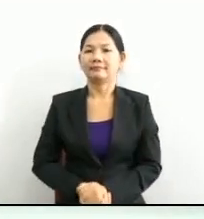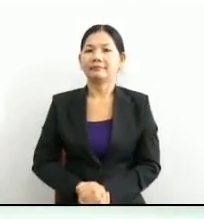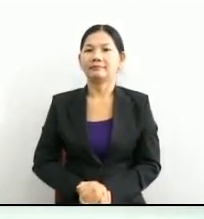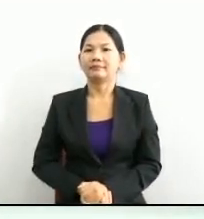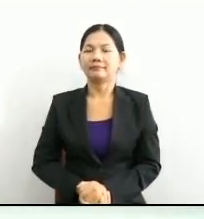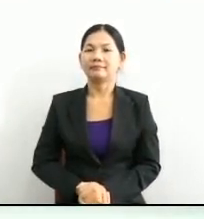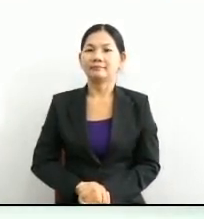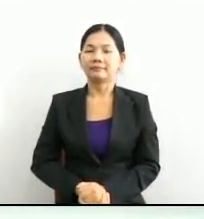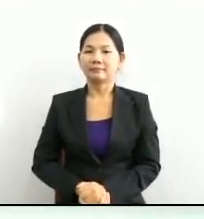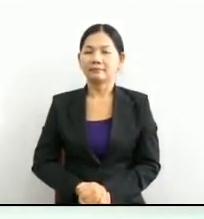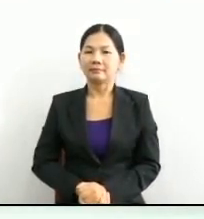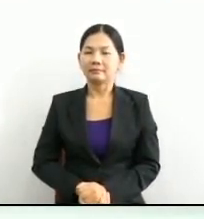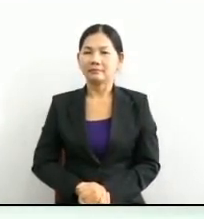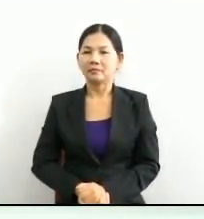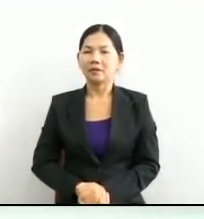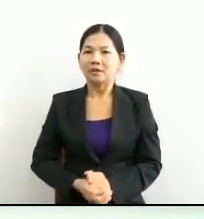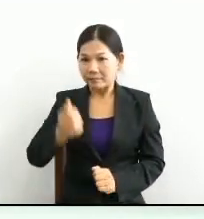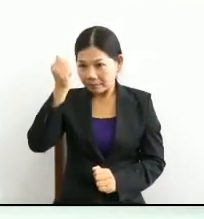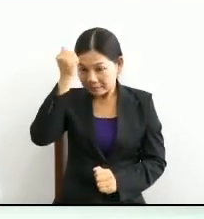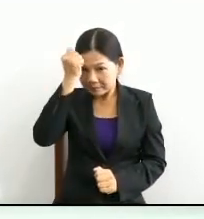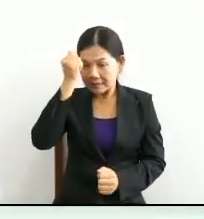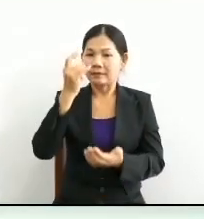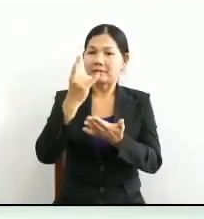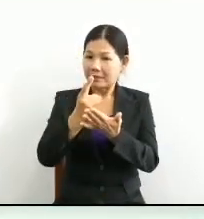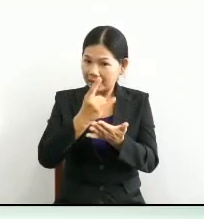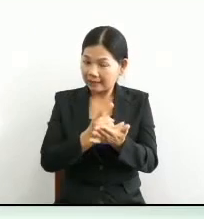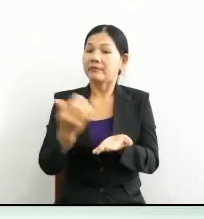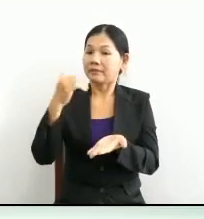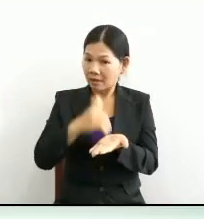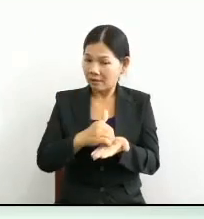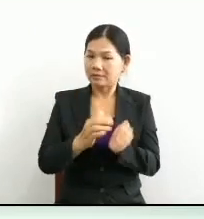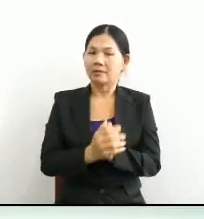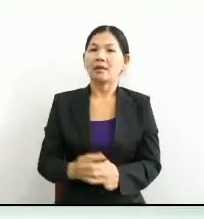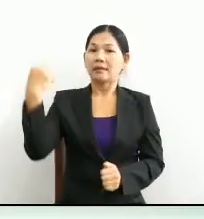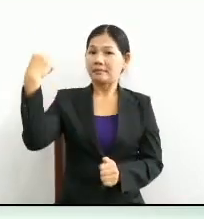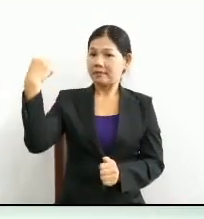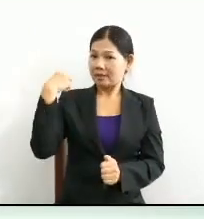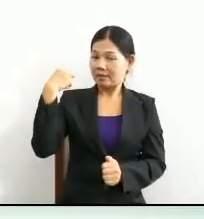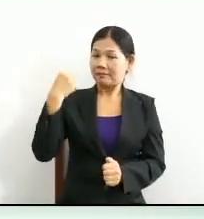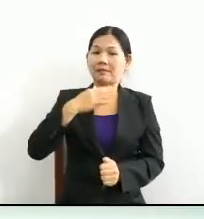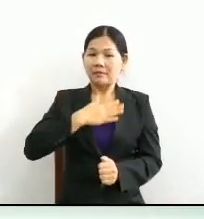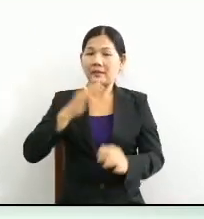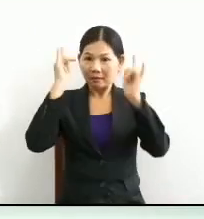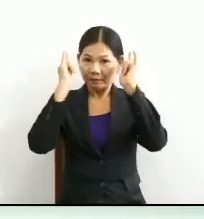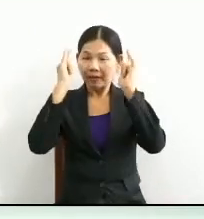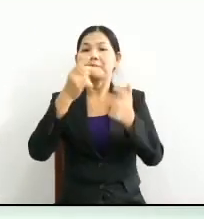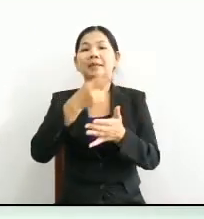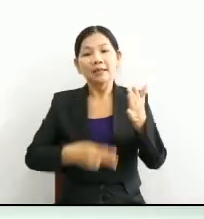chà dương mốc rùm lực mê riêng dương vinh mặt đò mình chắc ca pin xa mình nè group mình riêng con pi